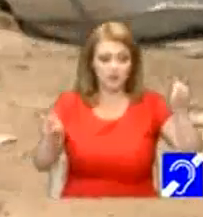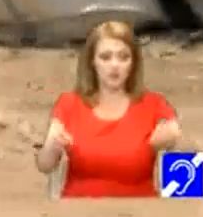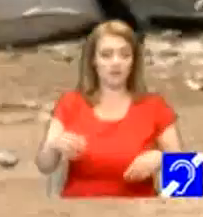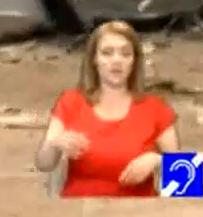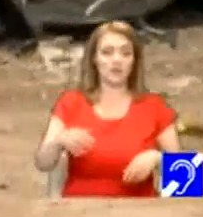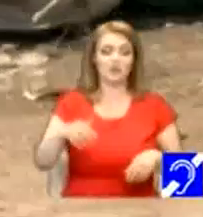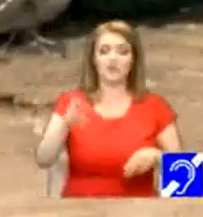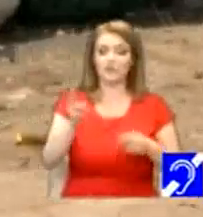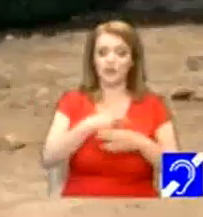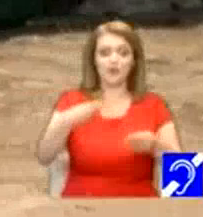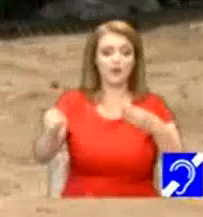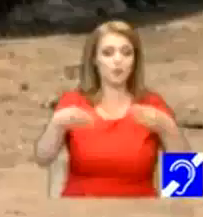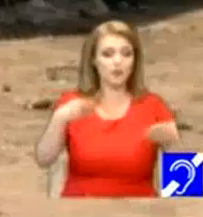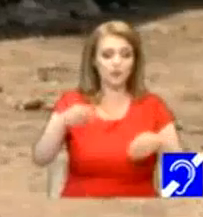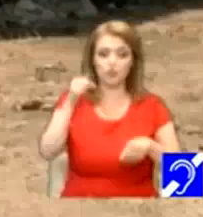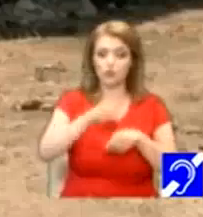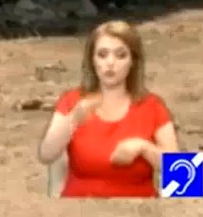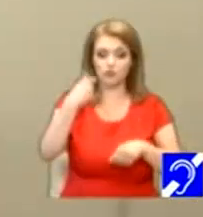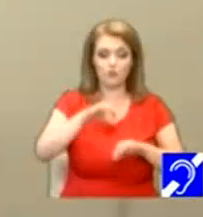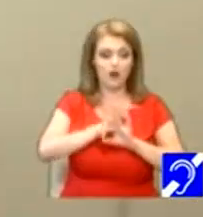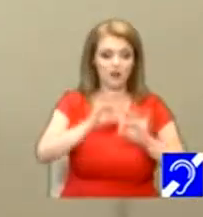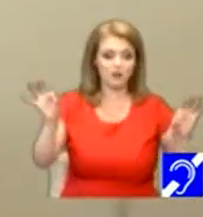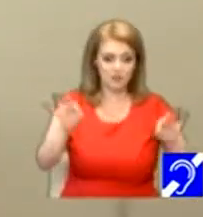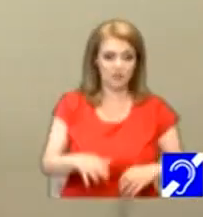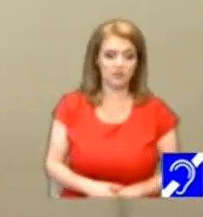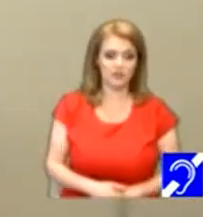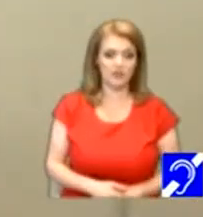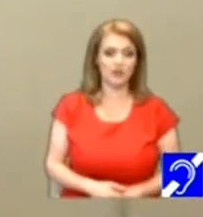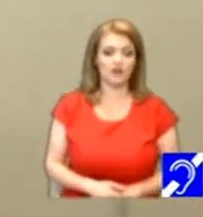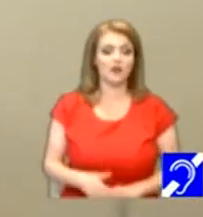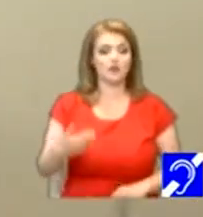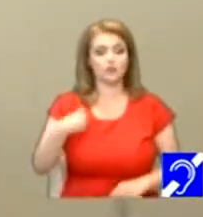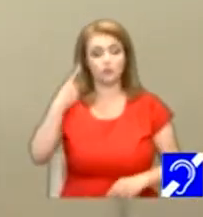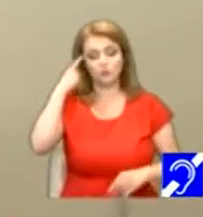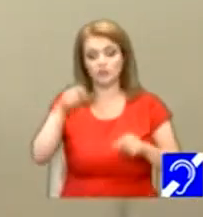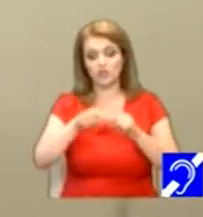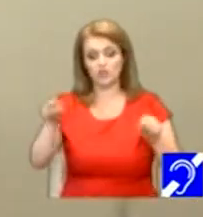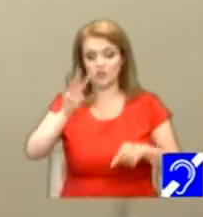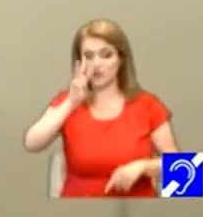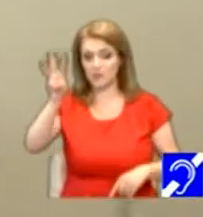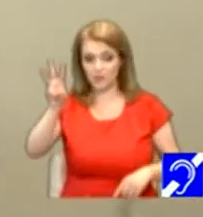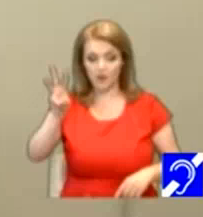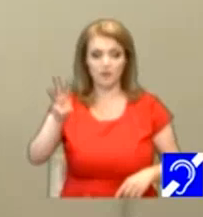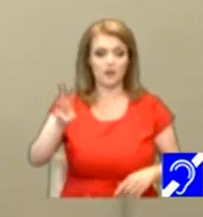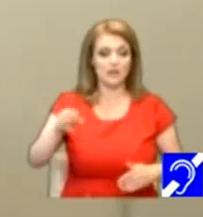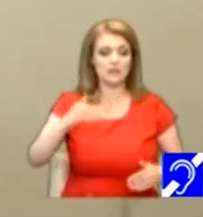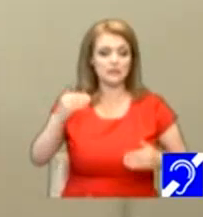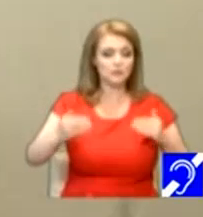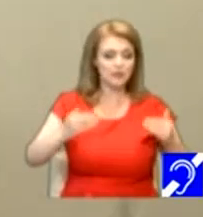acestei campanii este una de scurtă durată, de 3 luni, deci iulie, august și septembrie. Noi ne propunem să